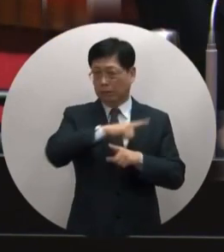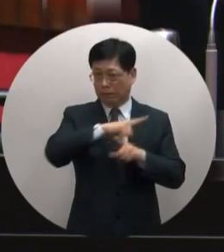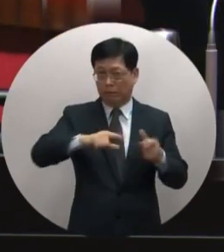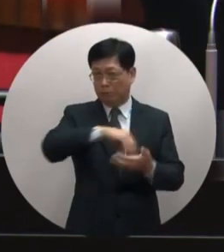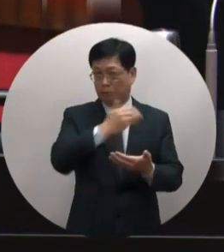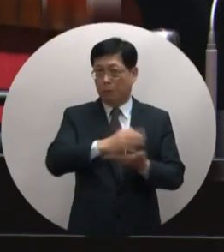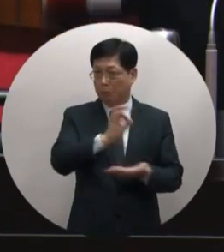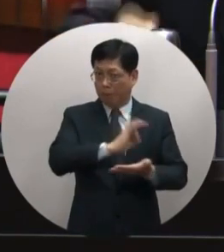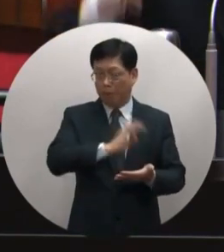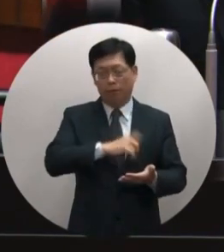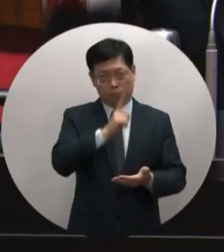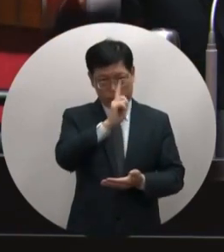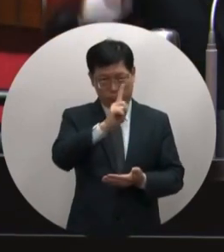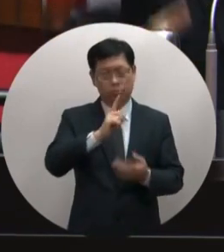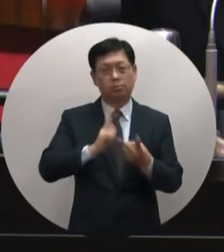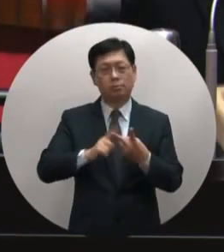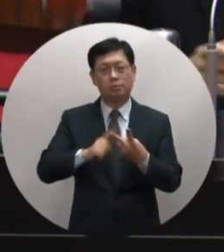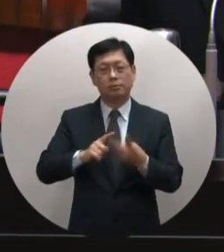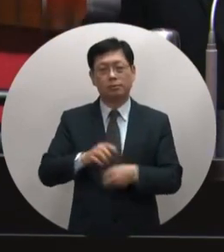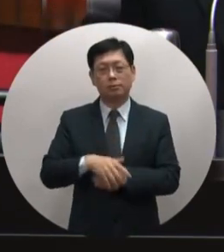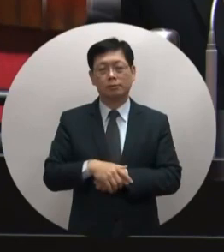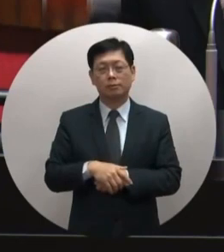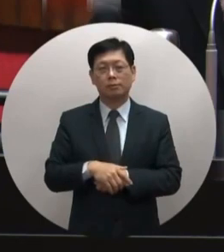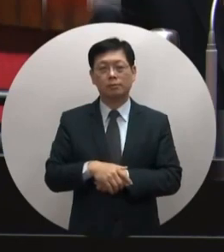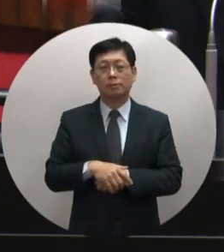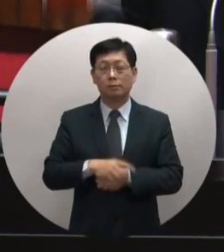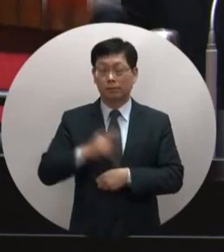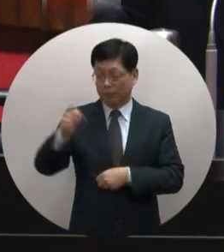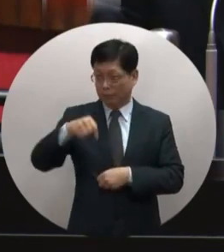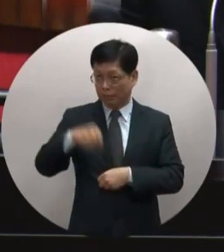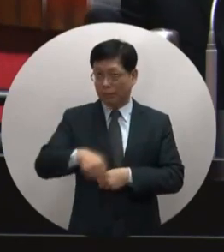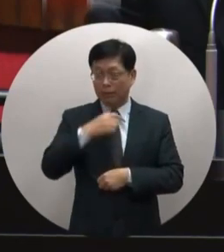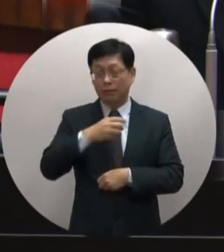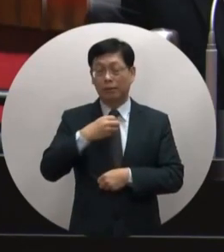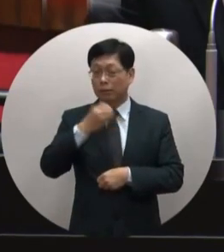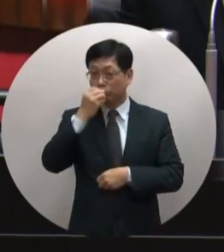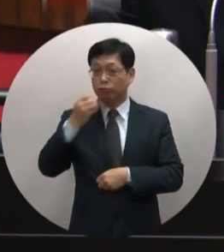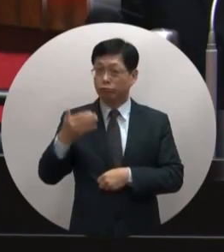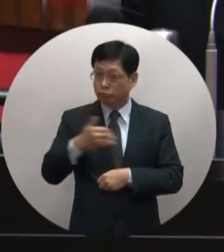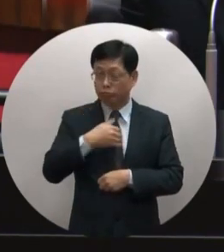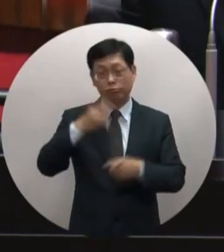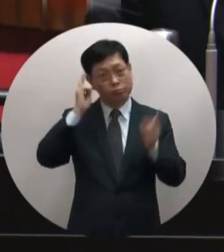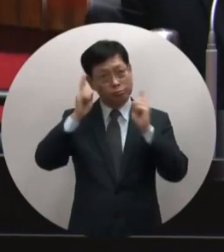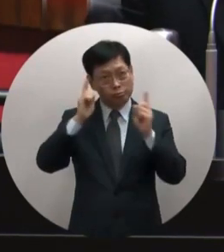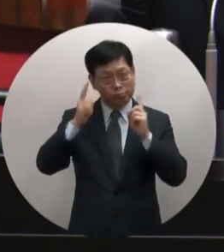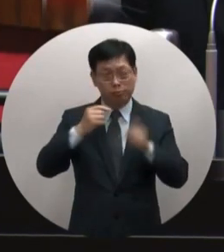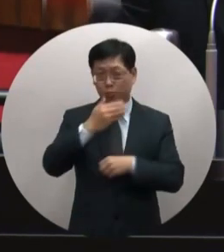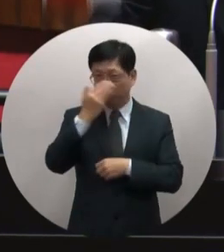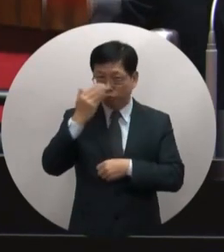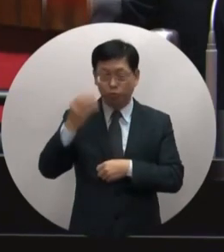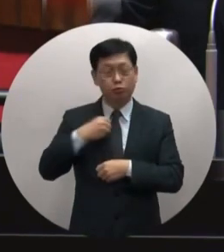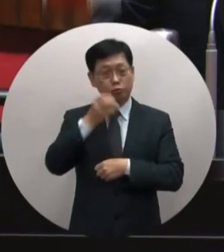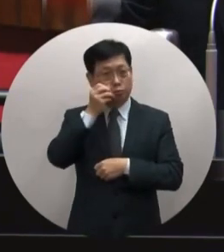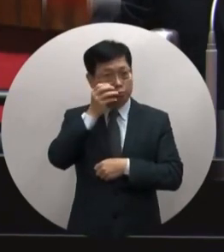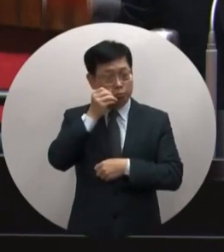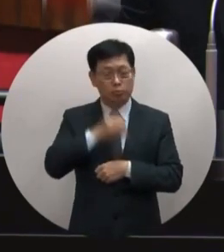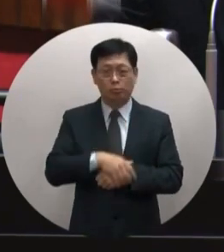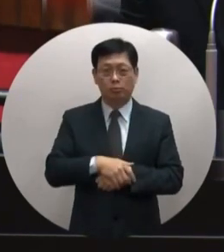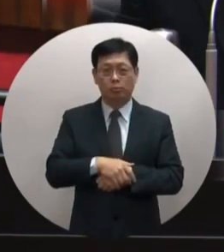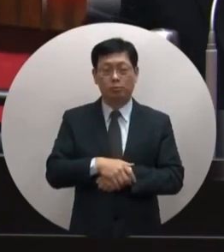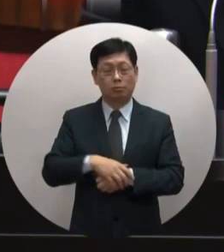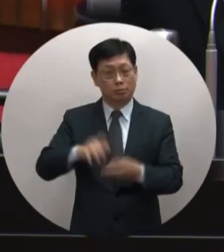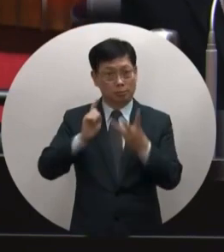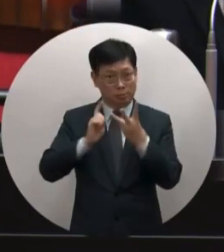屁蛙這是一種另外一種是來這裡吃魚遊玩的在地或觀光客